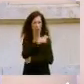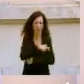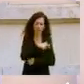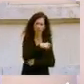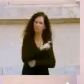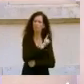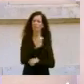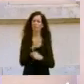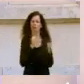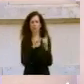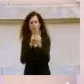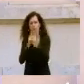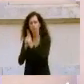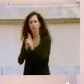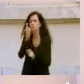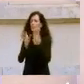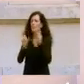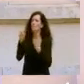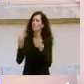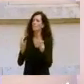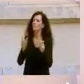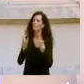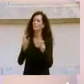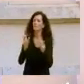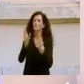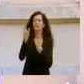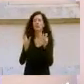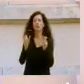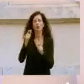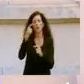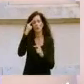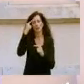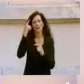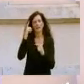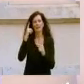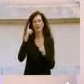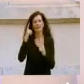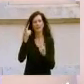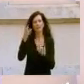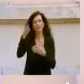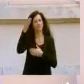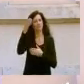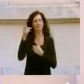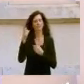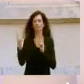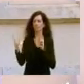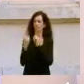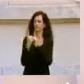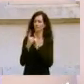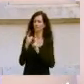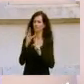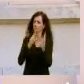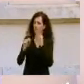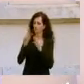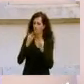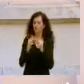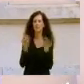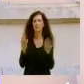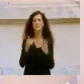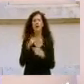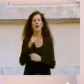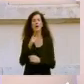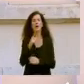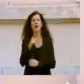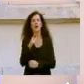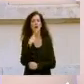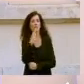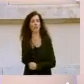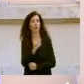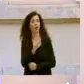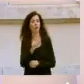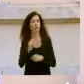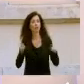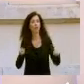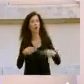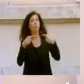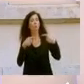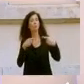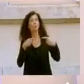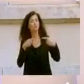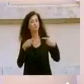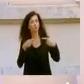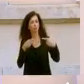singole menti brillanti però non ha citato le opposizioni come come